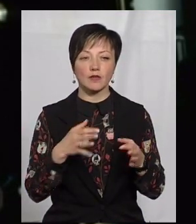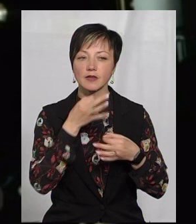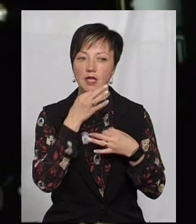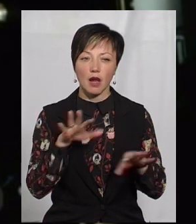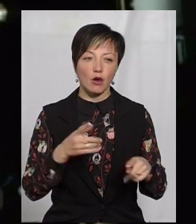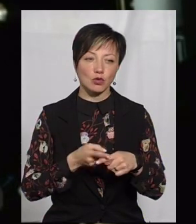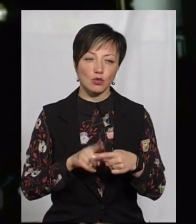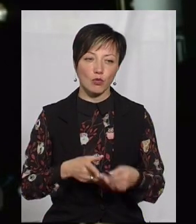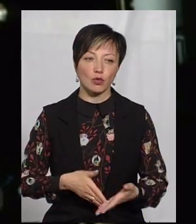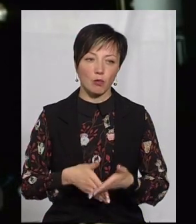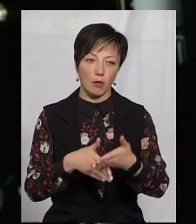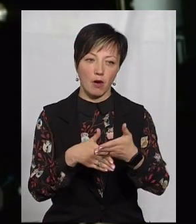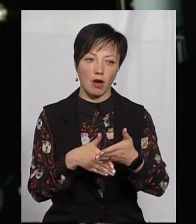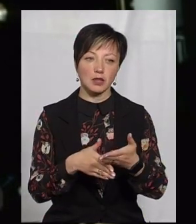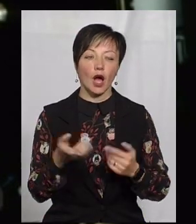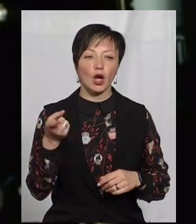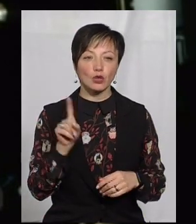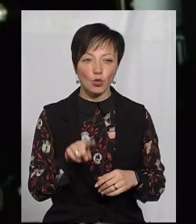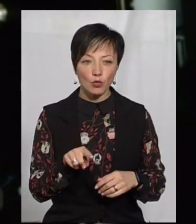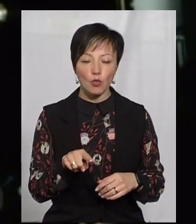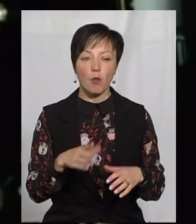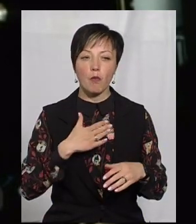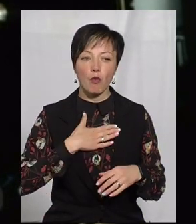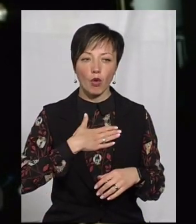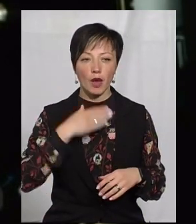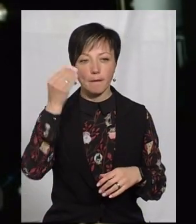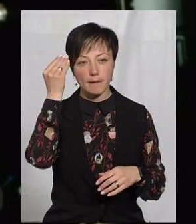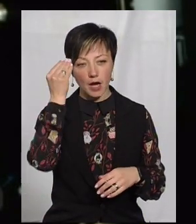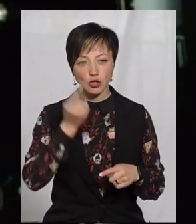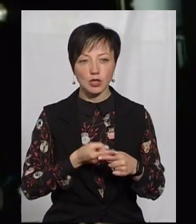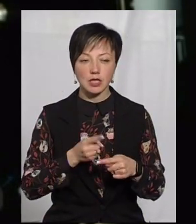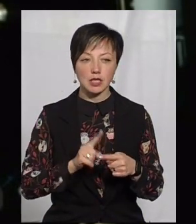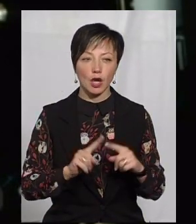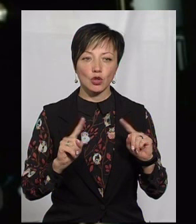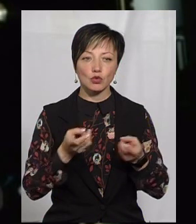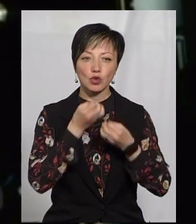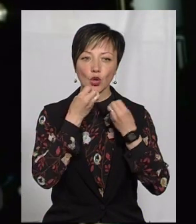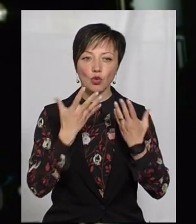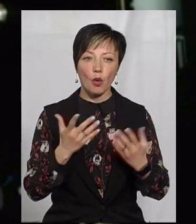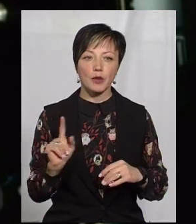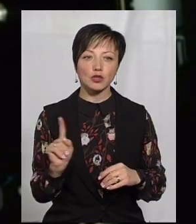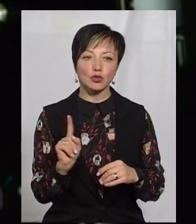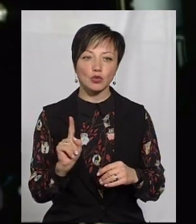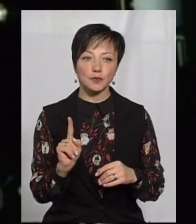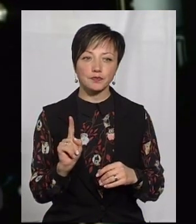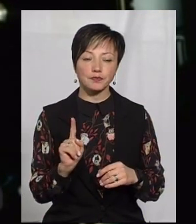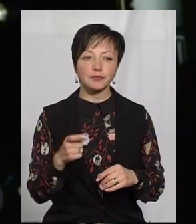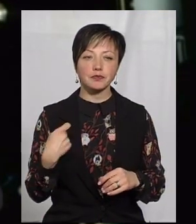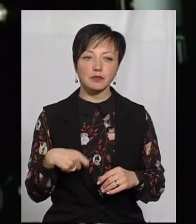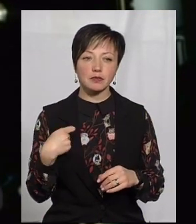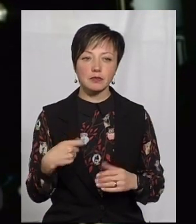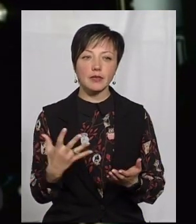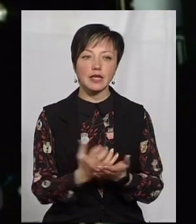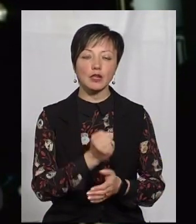всіляко цьому допомагати. Тому, знову ж таки, моє бачення, що це дуже добре, що